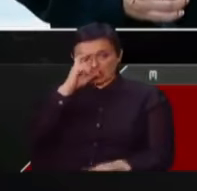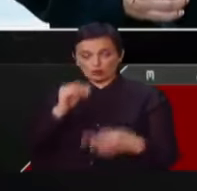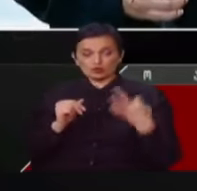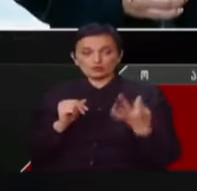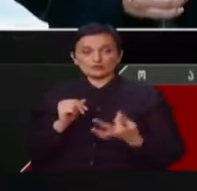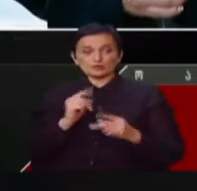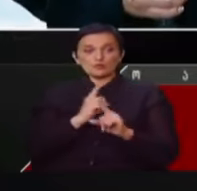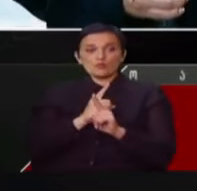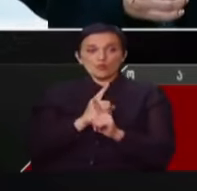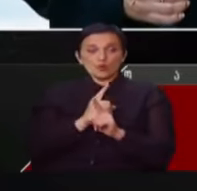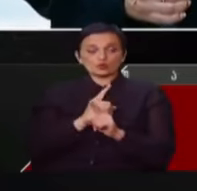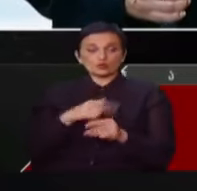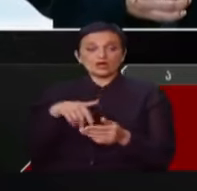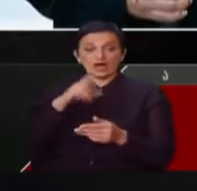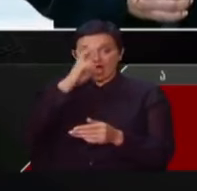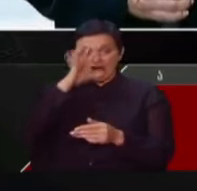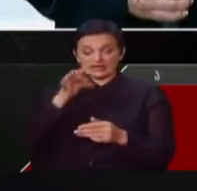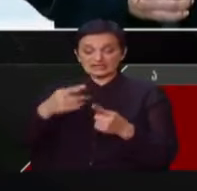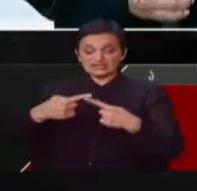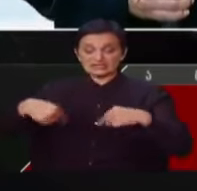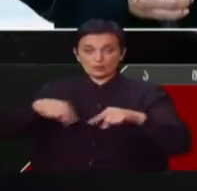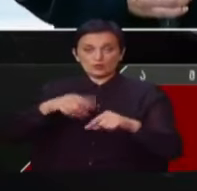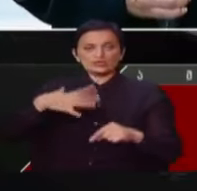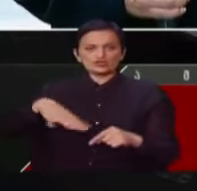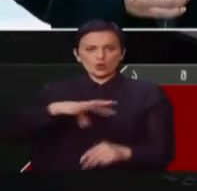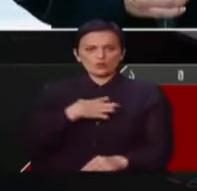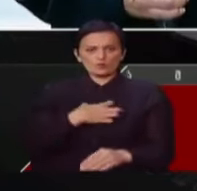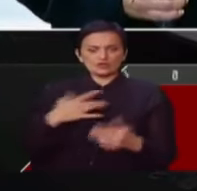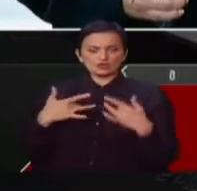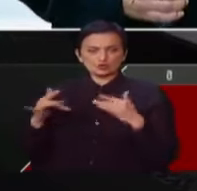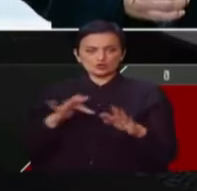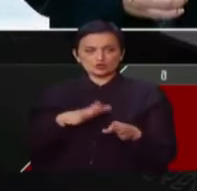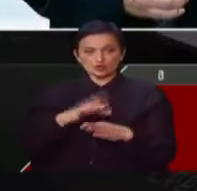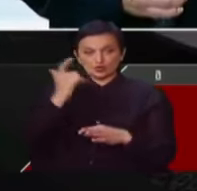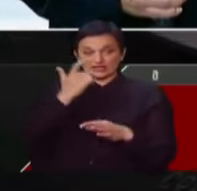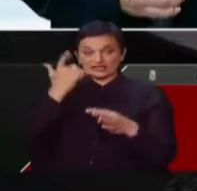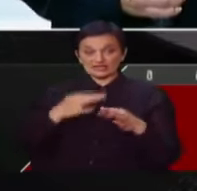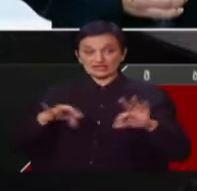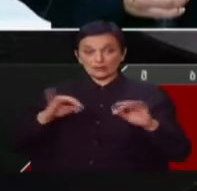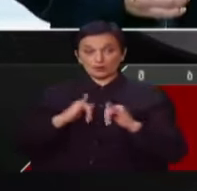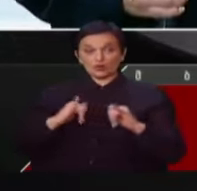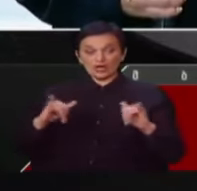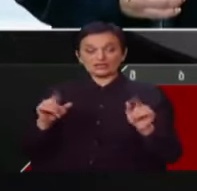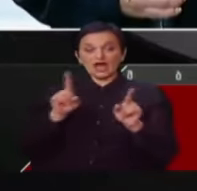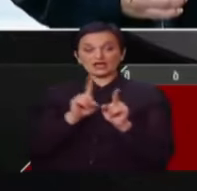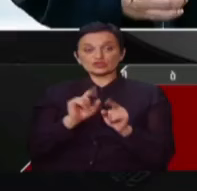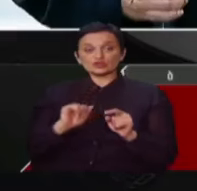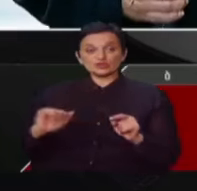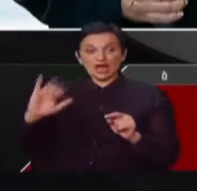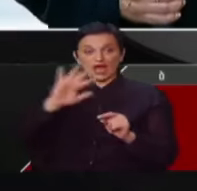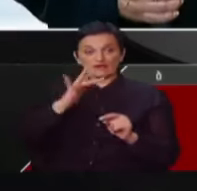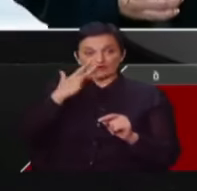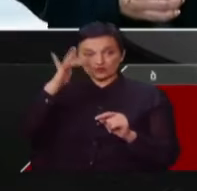მდივნის მოადგილემ, რომ სამოქალაქო სექტორი საქართველოში მნიშვნელოვან როლს ასრულებს დემოკრატიის განვითარებისთვის, ასევე